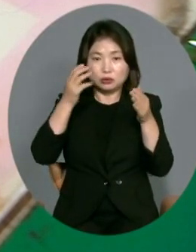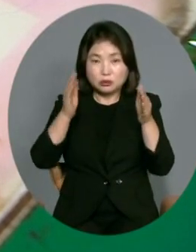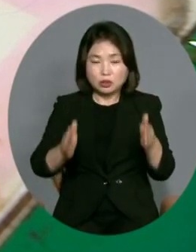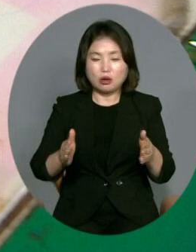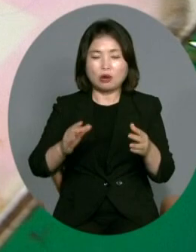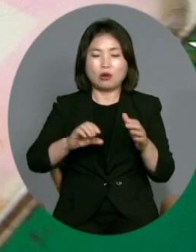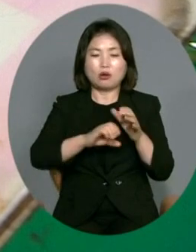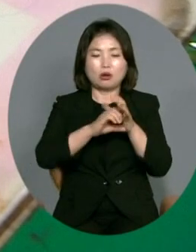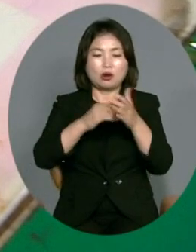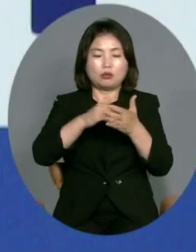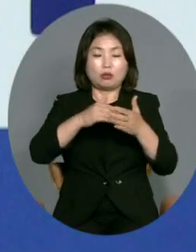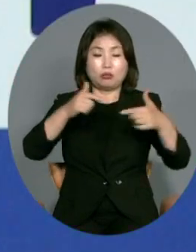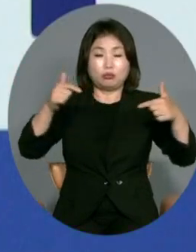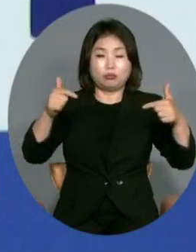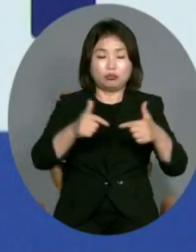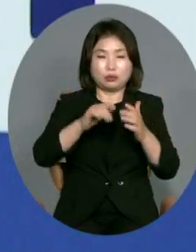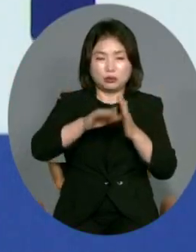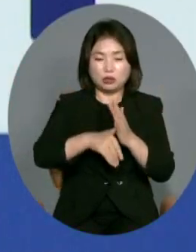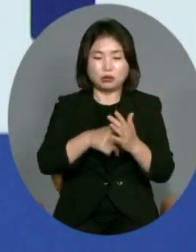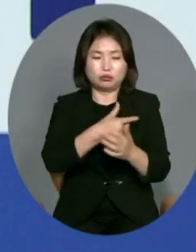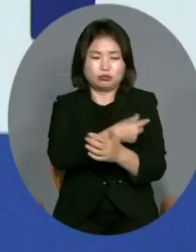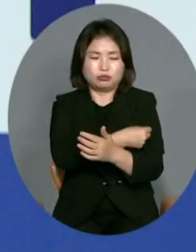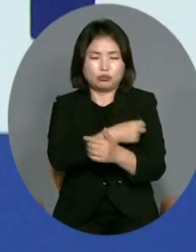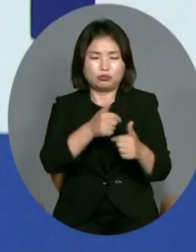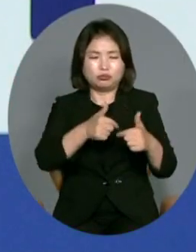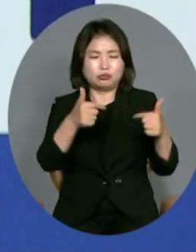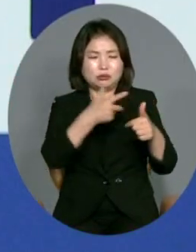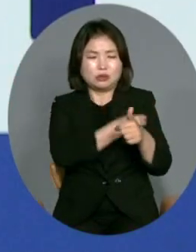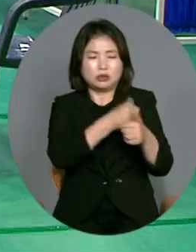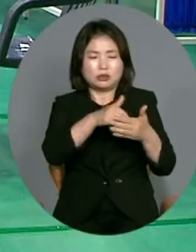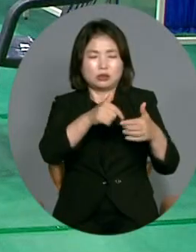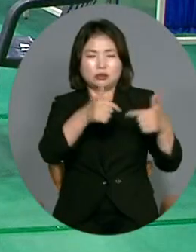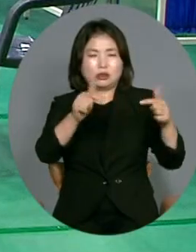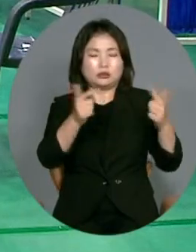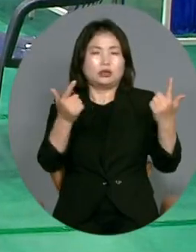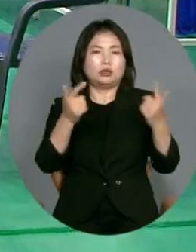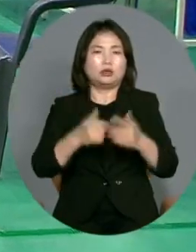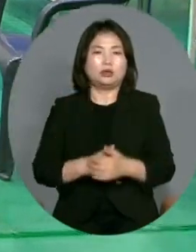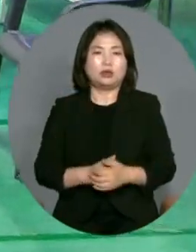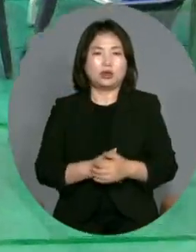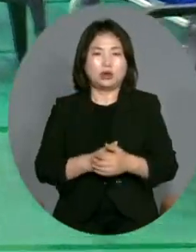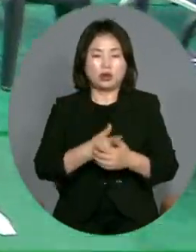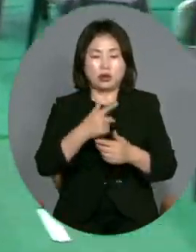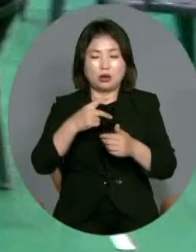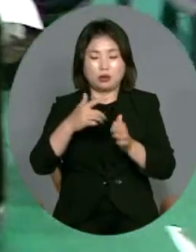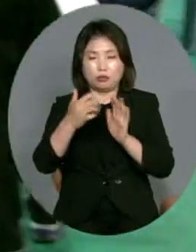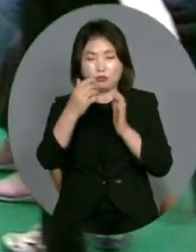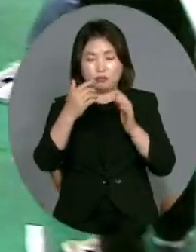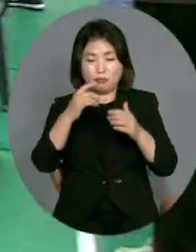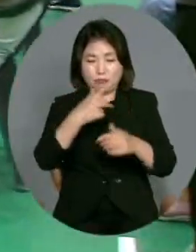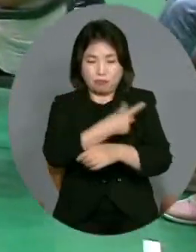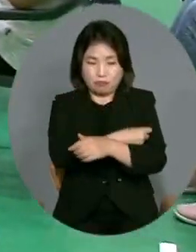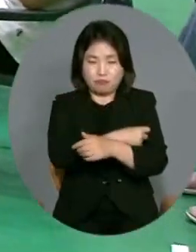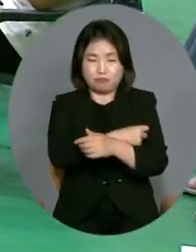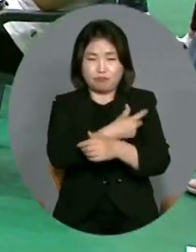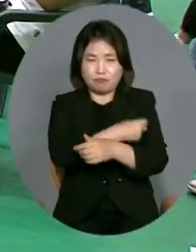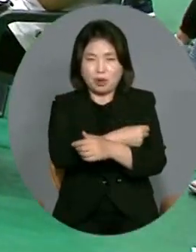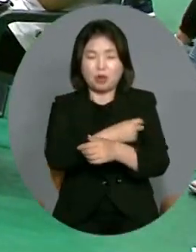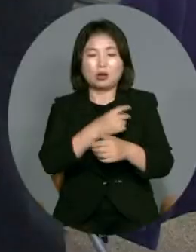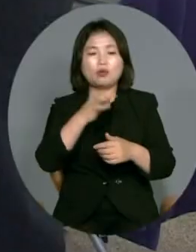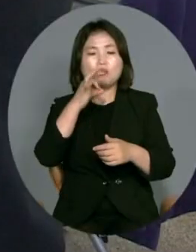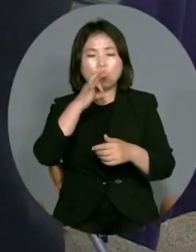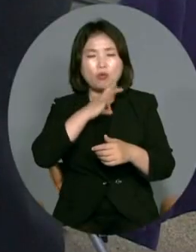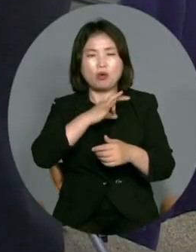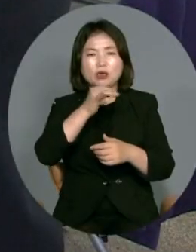코로나 감소세 기간 접종 일이 좀처럼 늘지 않은 겁니다 방역당국은 백신 예방접종이 여전히